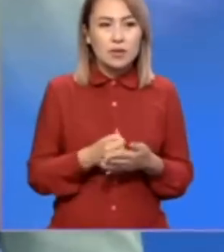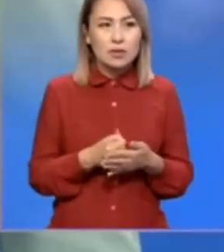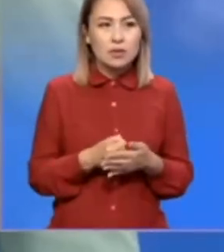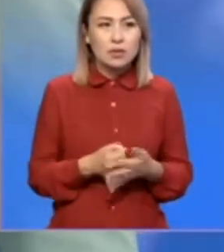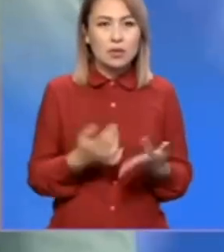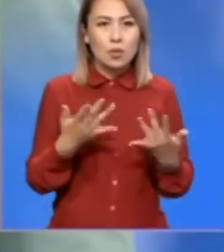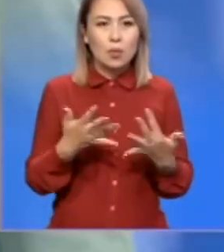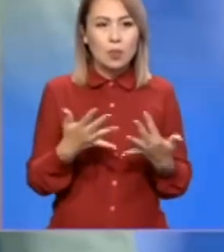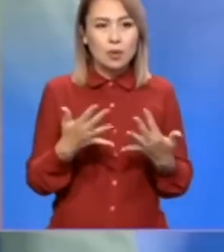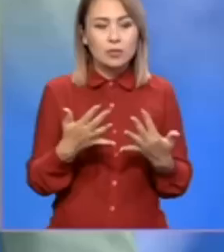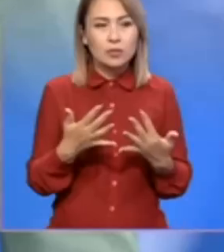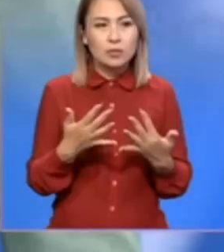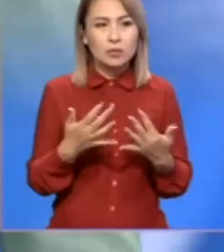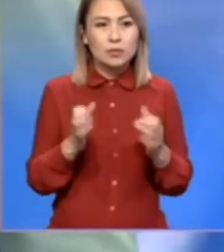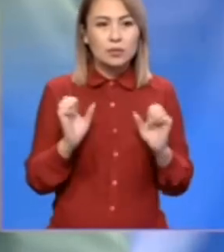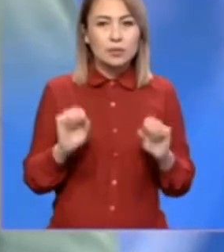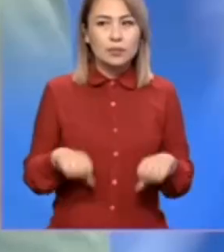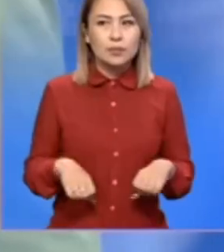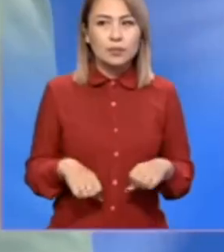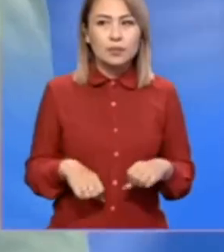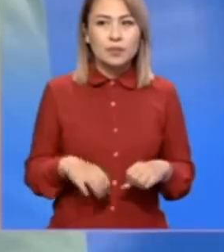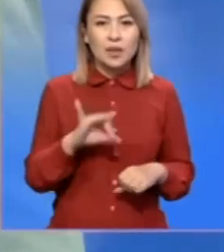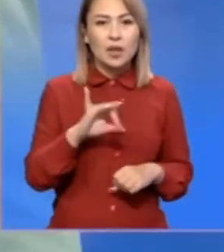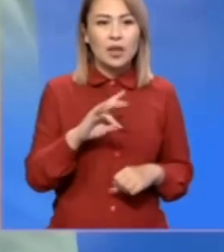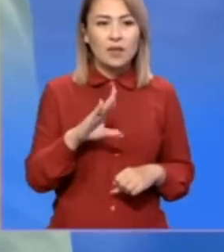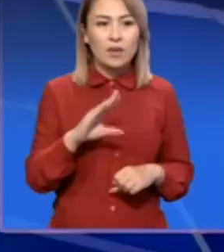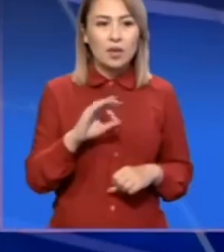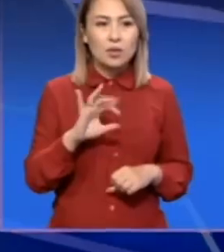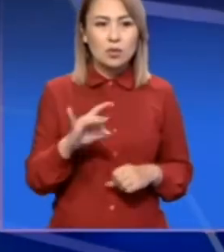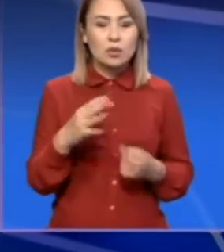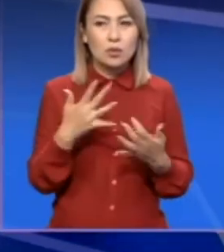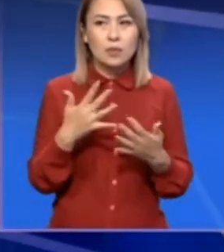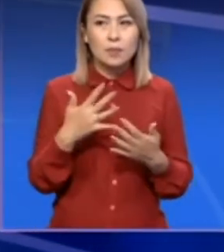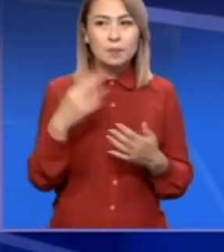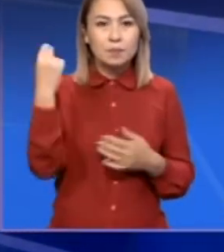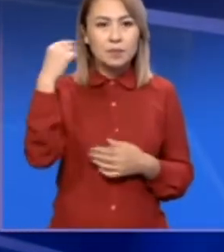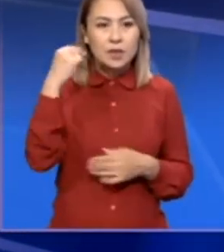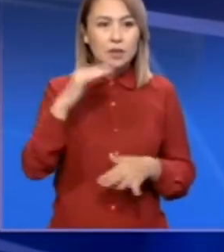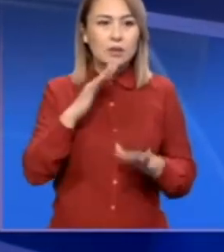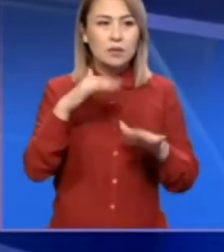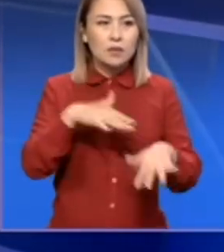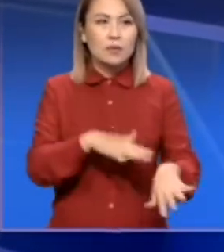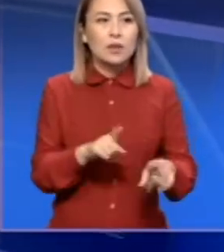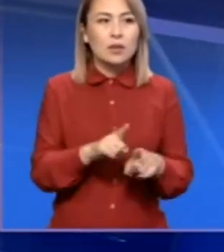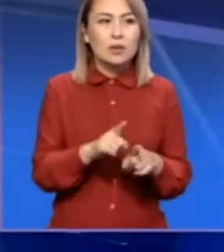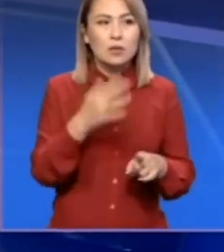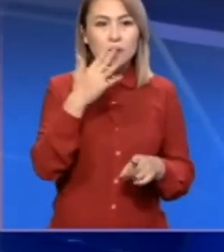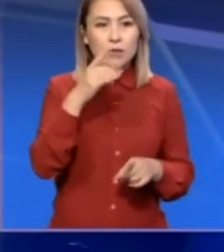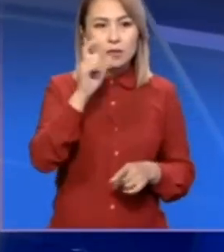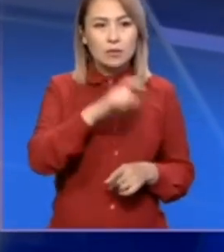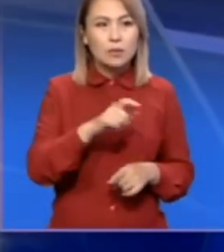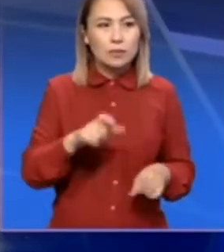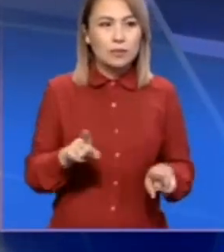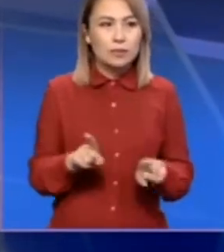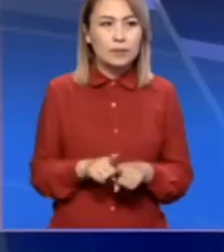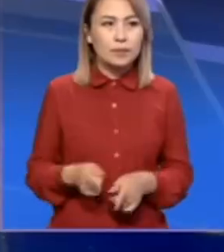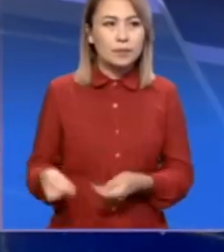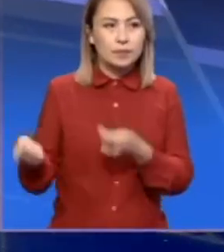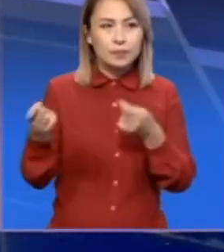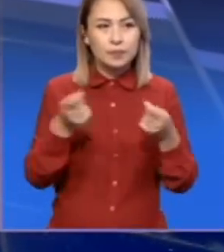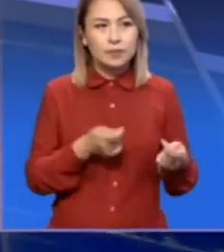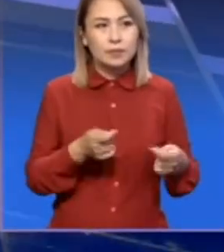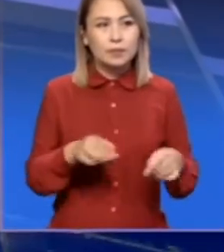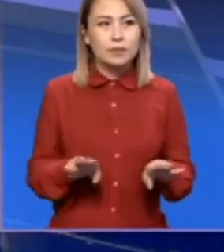Инвесторлардың қалауы қалай болмақ? Сіз инвесторлар дегенде, сіз президенттің мынау теңіз жобасына шетелдік инвесторларды тартуды айтасыз ба? Қосымша